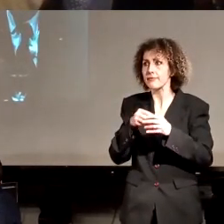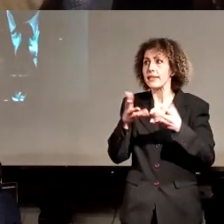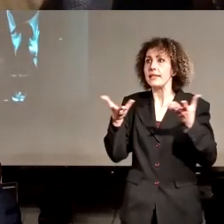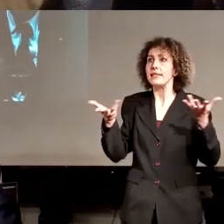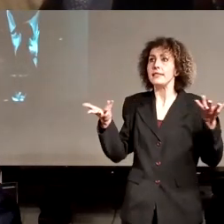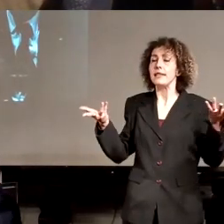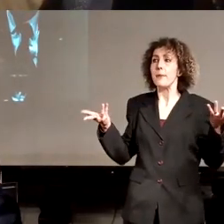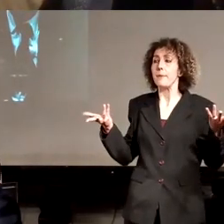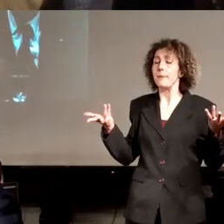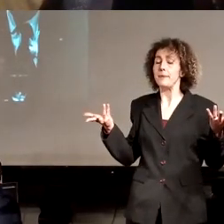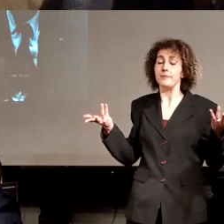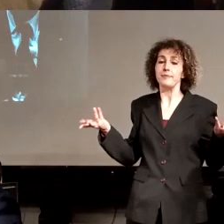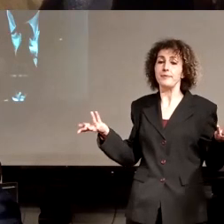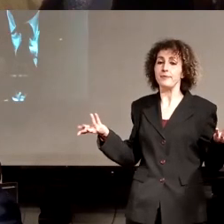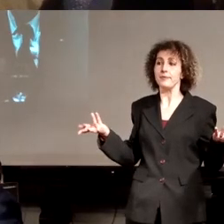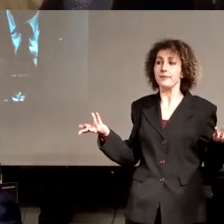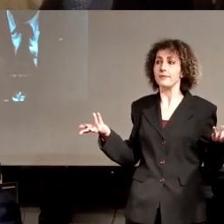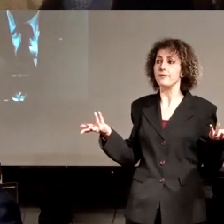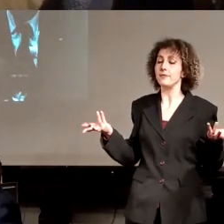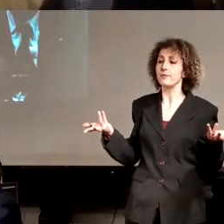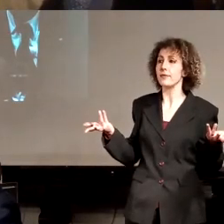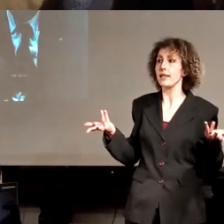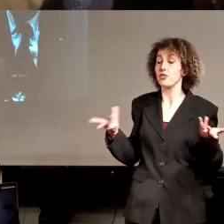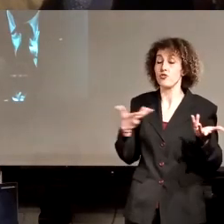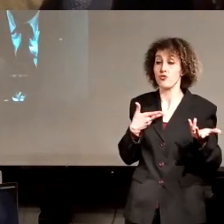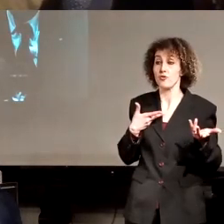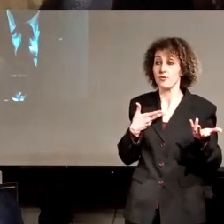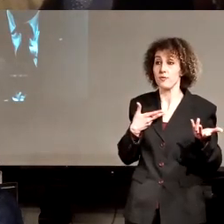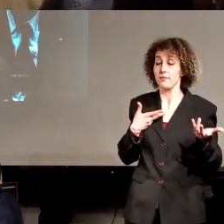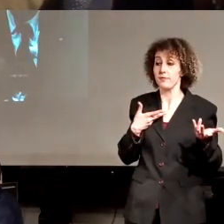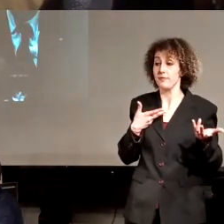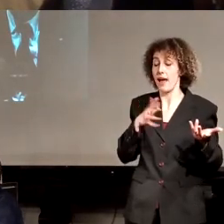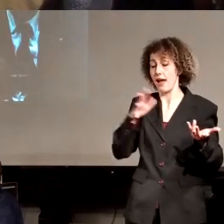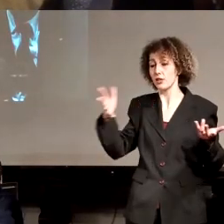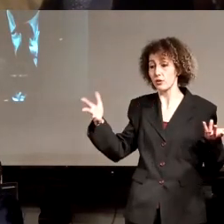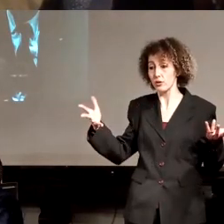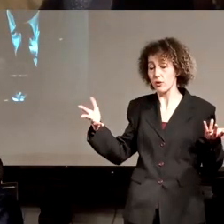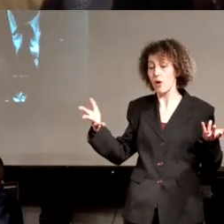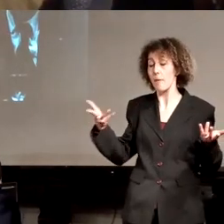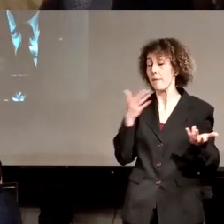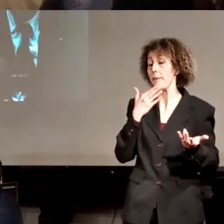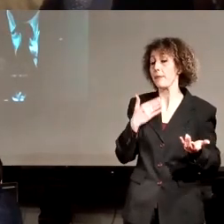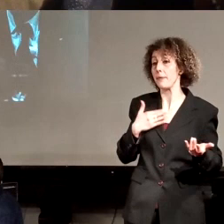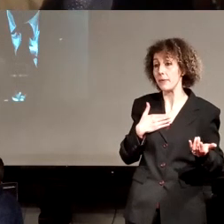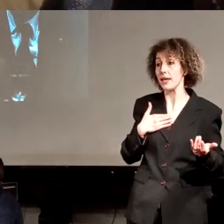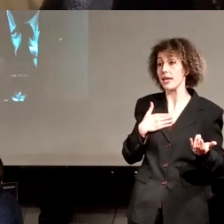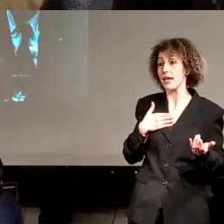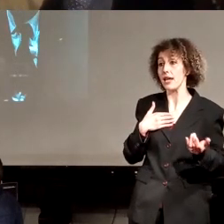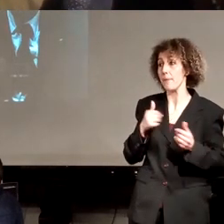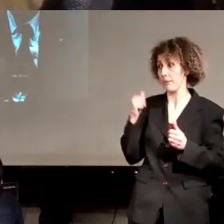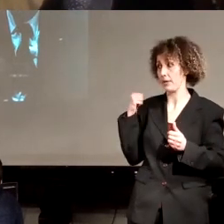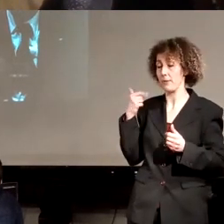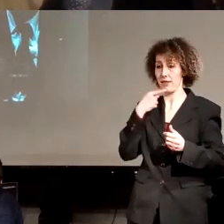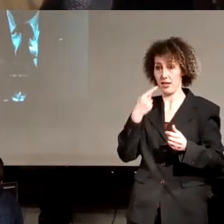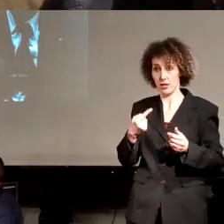e poi e poi un'altra cosa che secondo me quando parlavamo prima del team